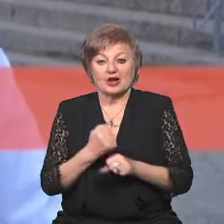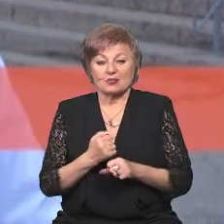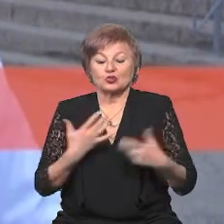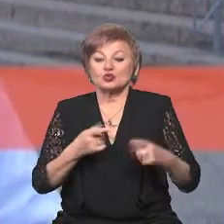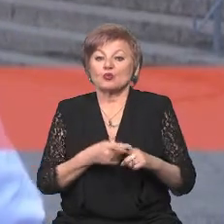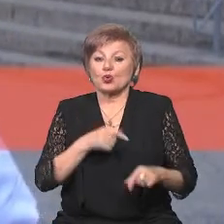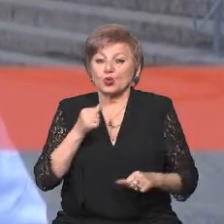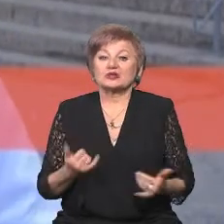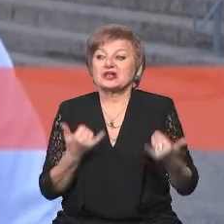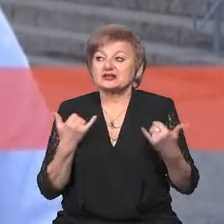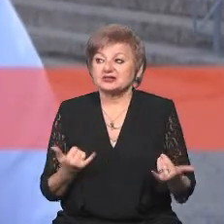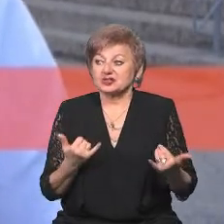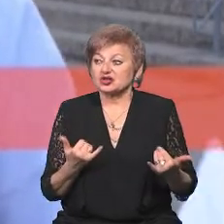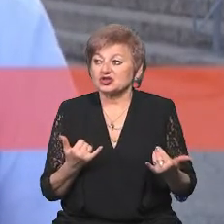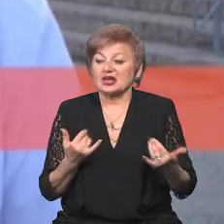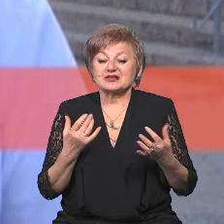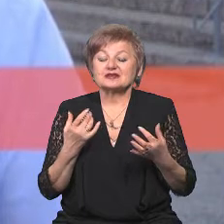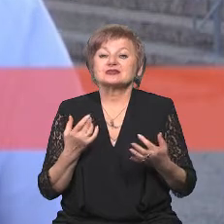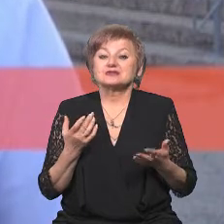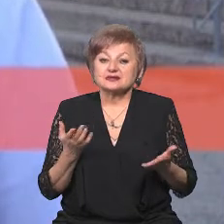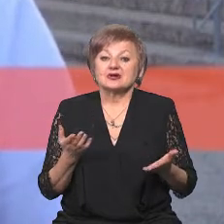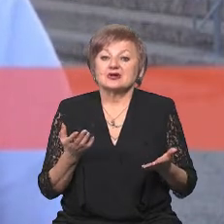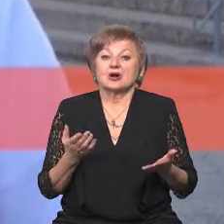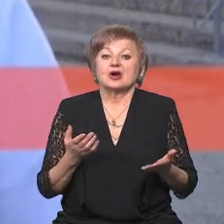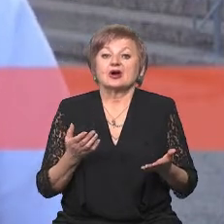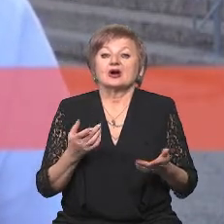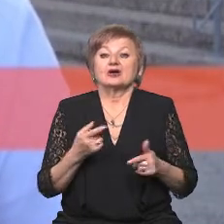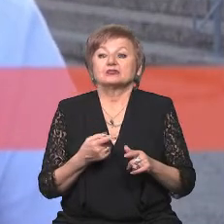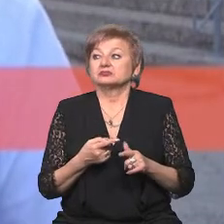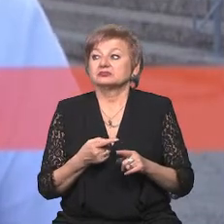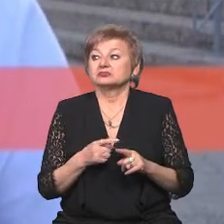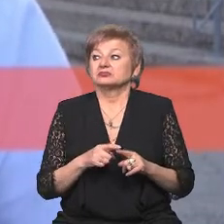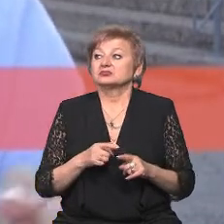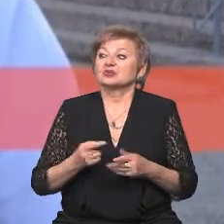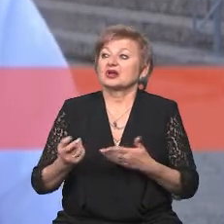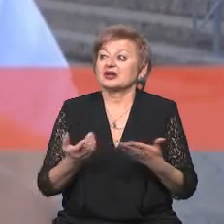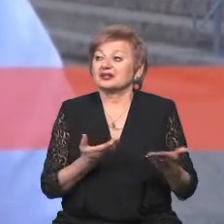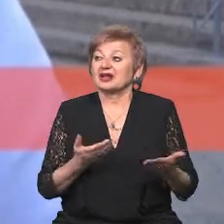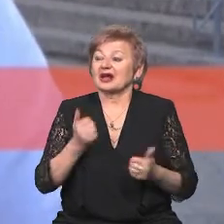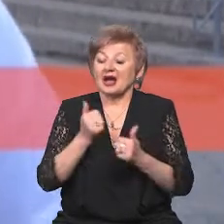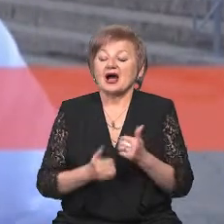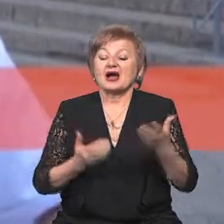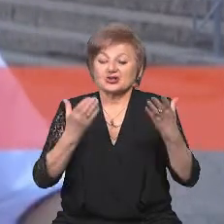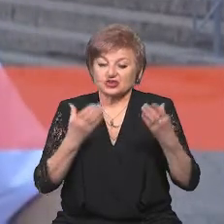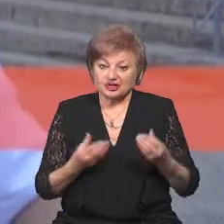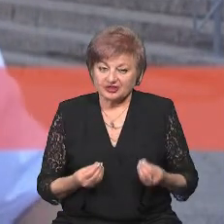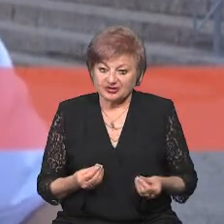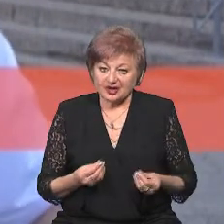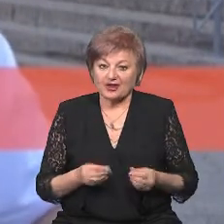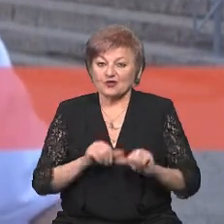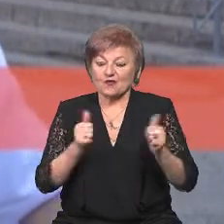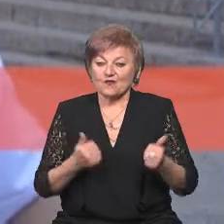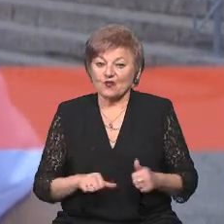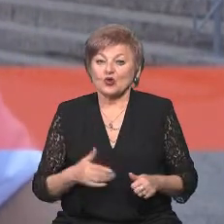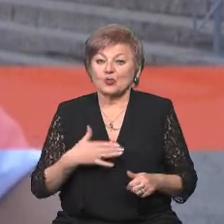Ми зараз не можемо їх допустити до повного колективу, а це зветься так звана денна очна форма. Всі решта форм